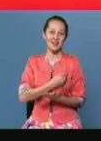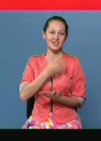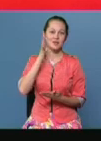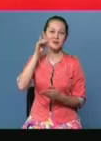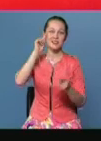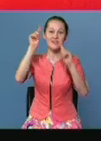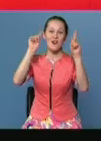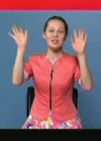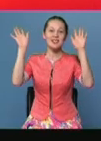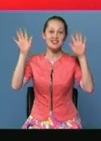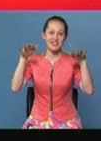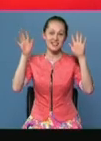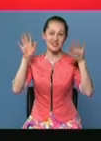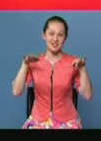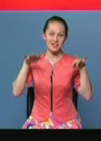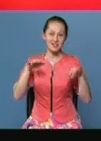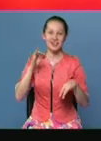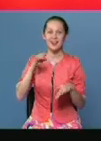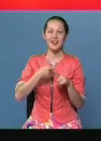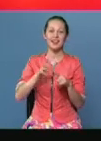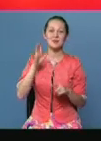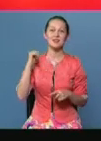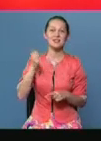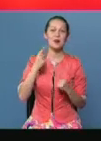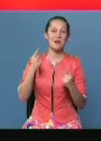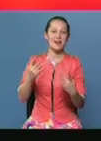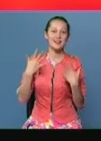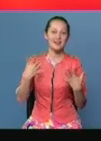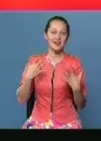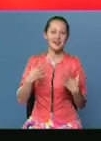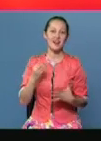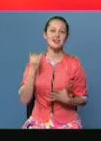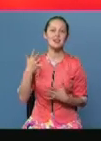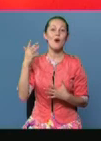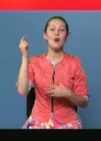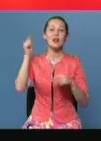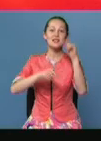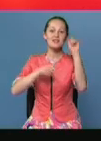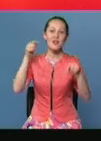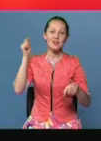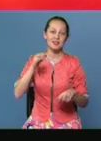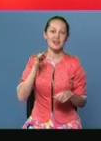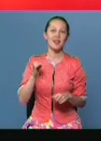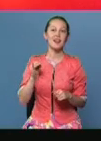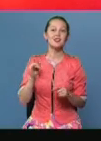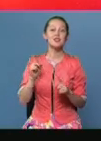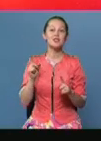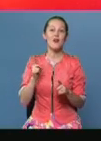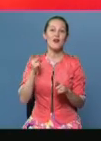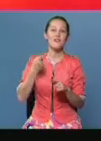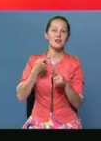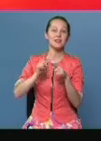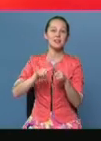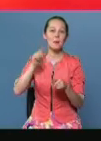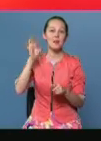звездный дождь. И в этом году он обещает стать самым ярким за последние годы. Сколько падает звезда и как запечатлеть это мгновение,